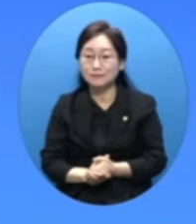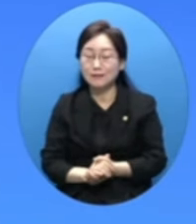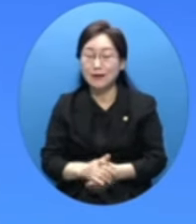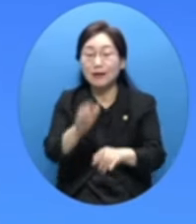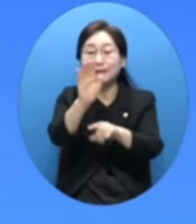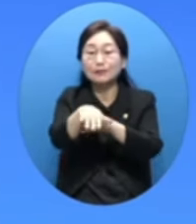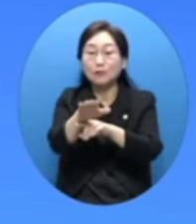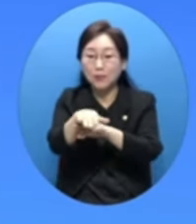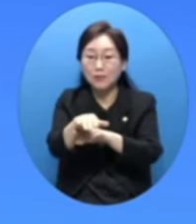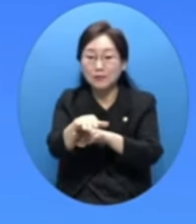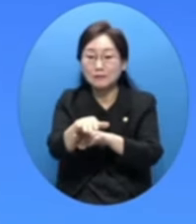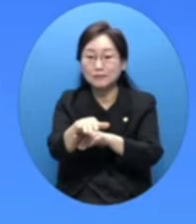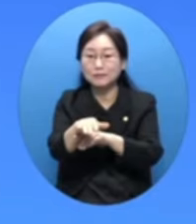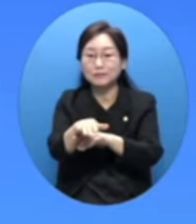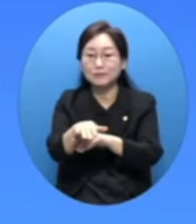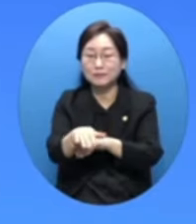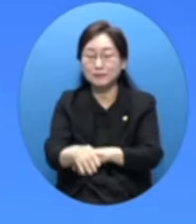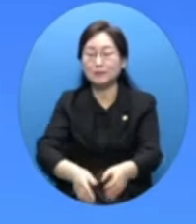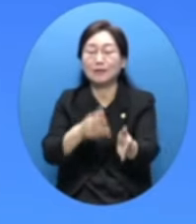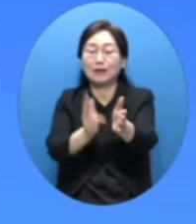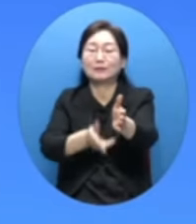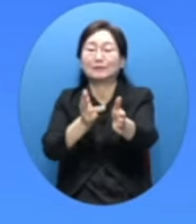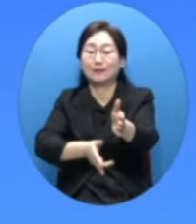시골에 기차가